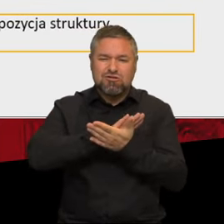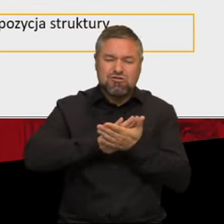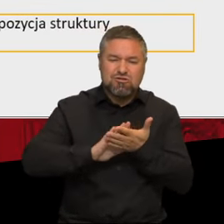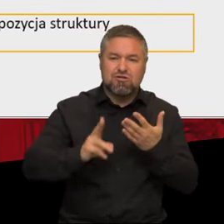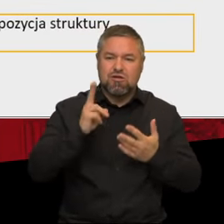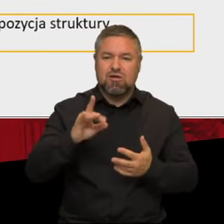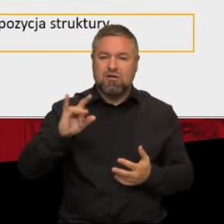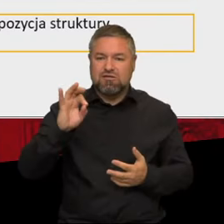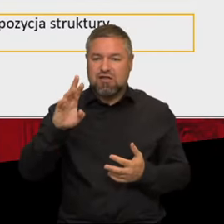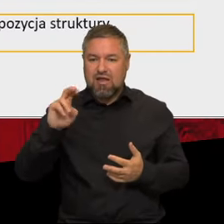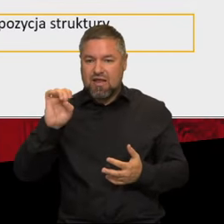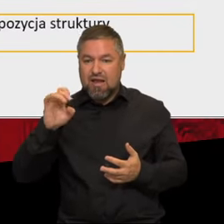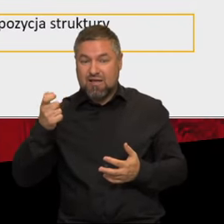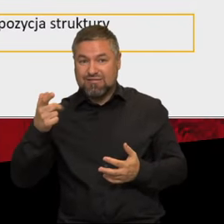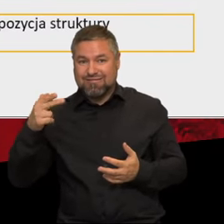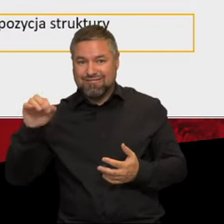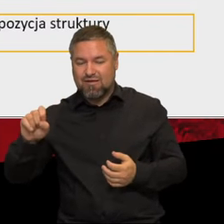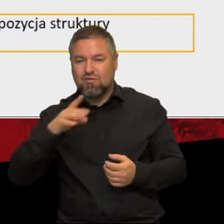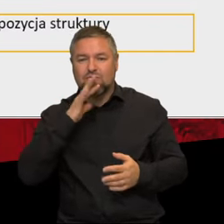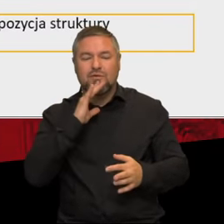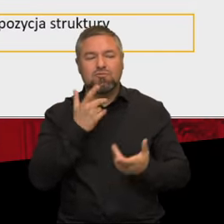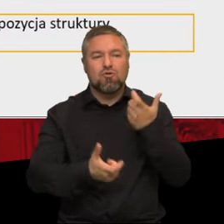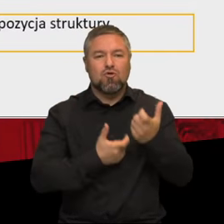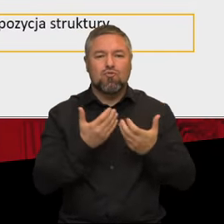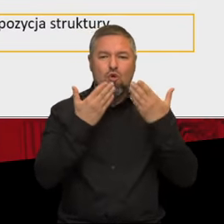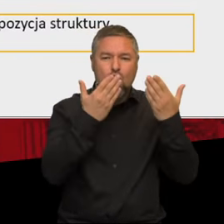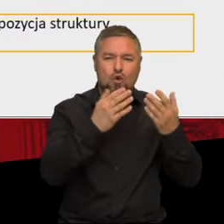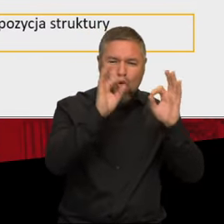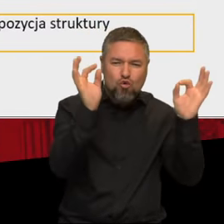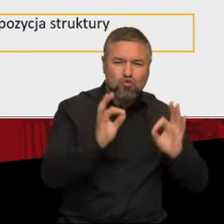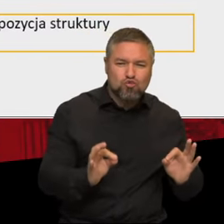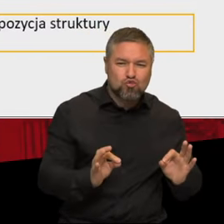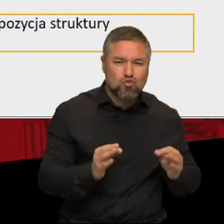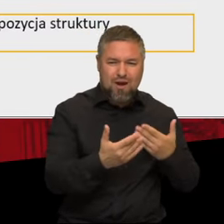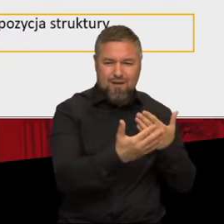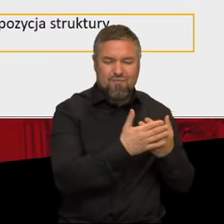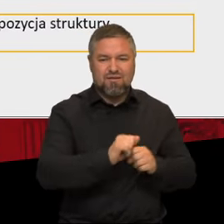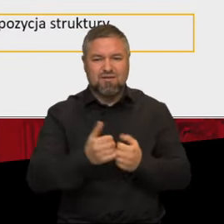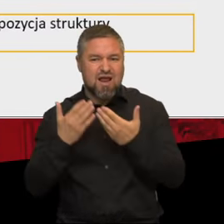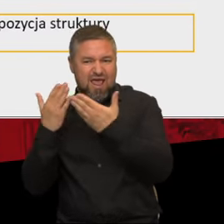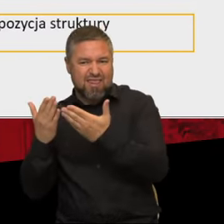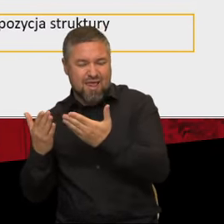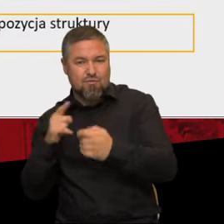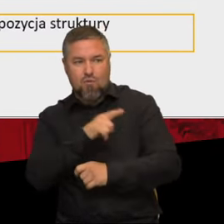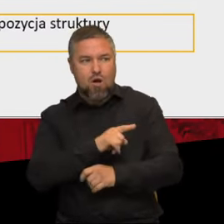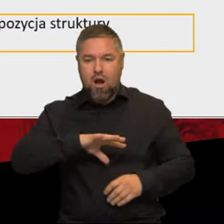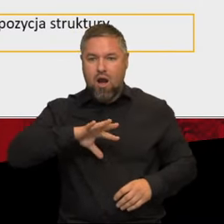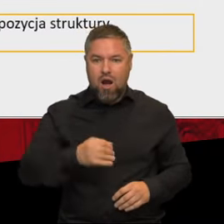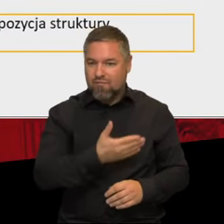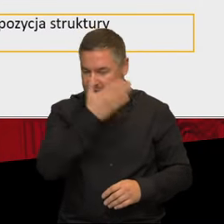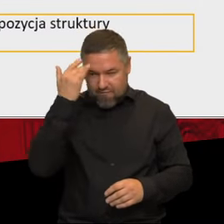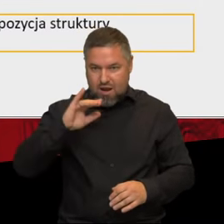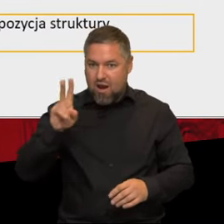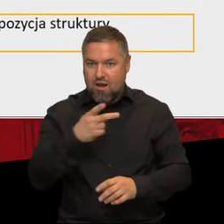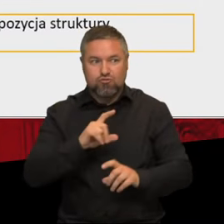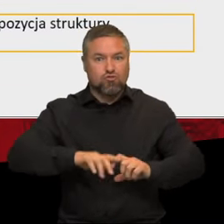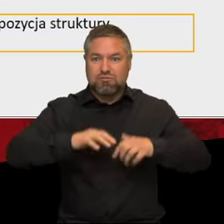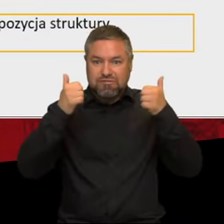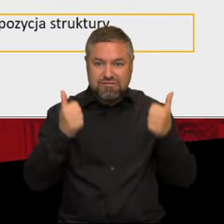że ten etap leży bliżej sztuki niż nauki, gdyż jest bardzo nieprzewidywalny. Tylko naprawdę